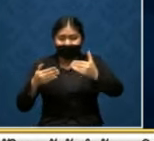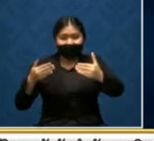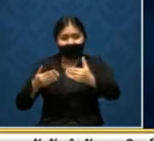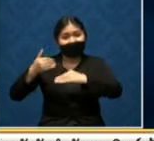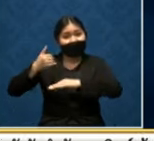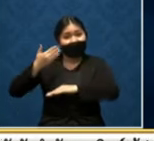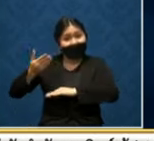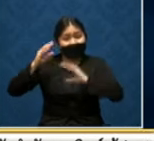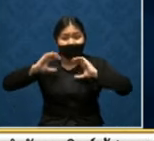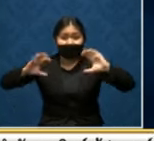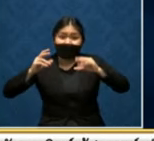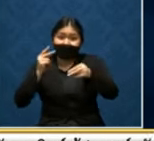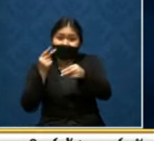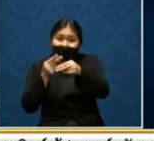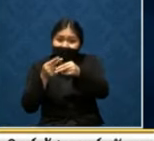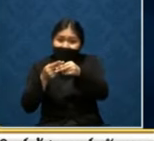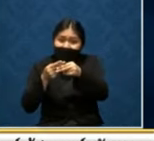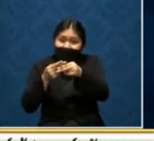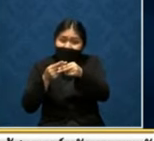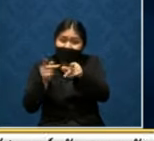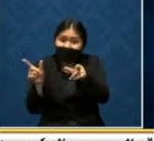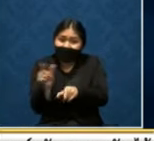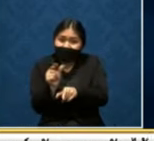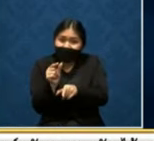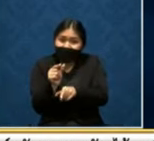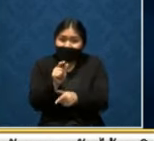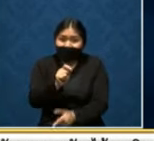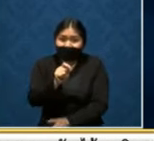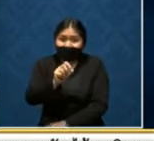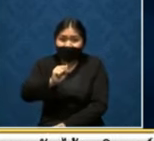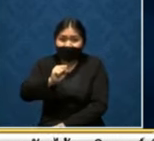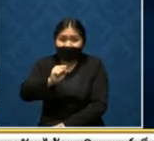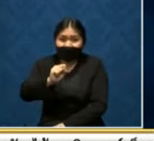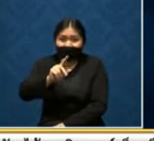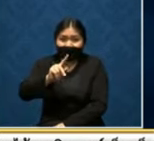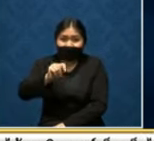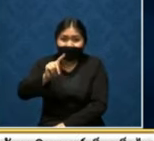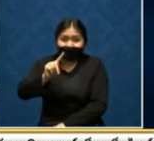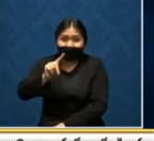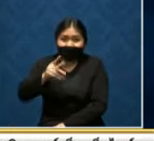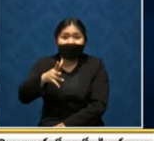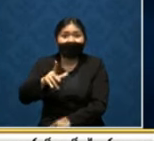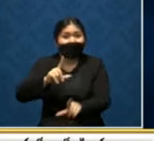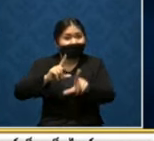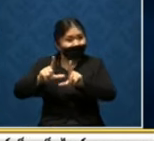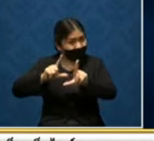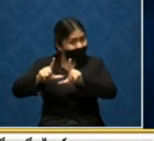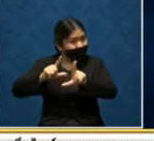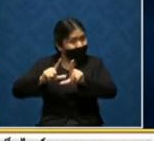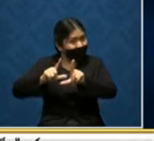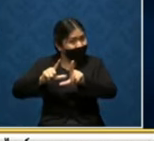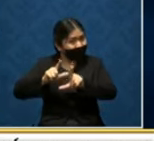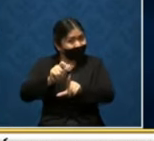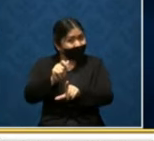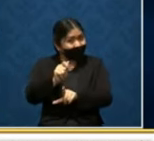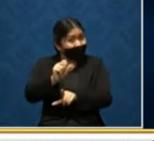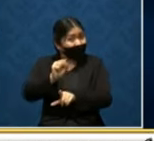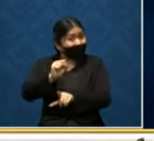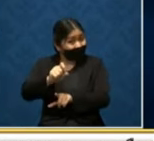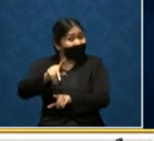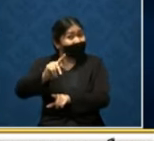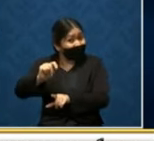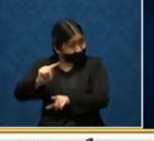สูงอักษรย่ออสถอักษรย่อใน LINEเขียนว่าอสไม่ใช่ไอ้ที่ไหน